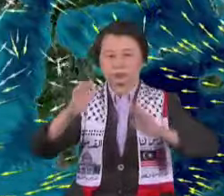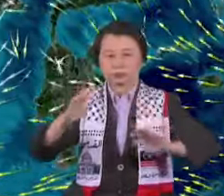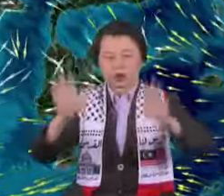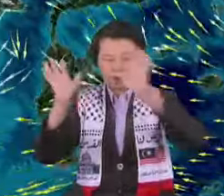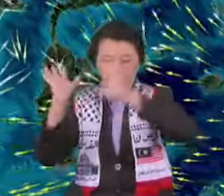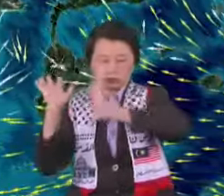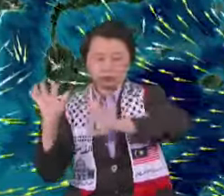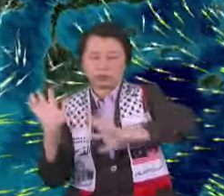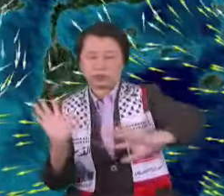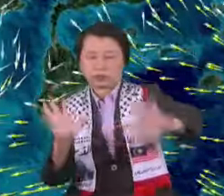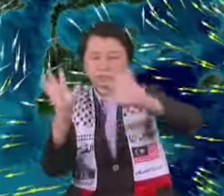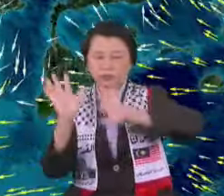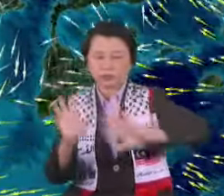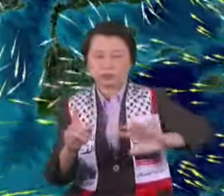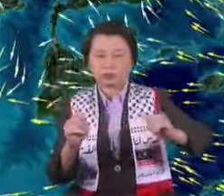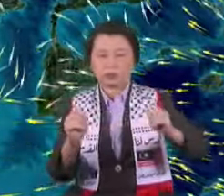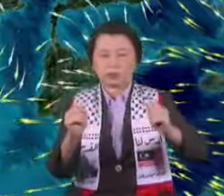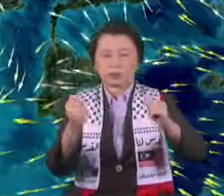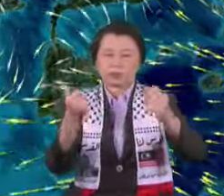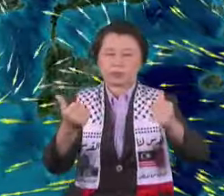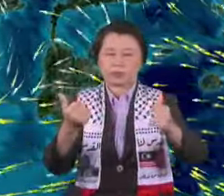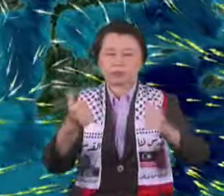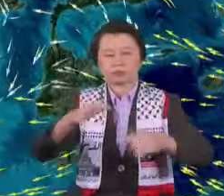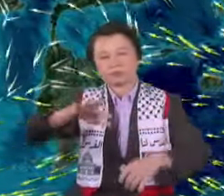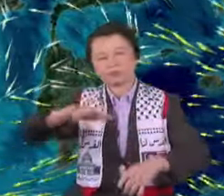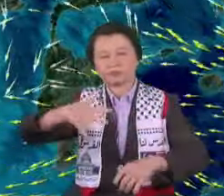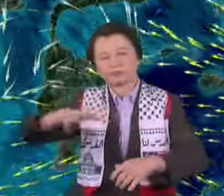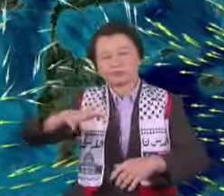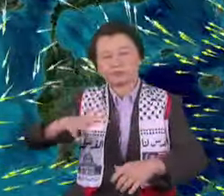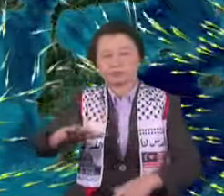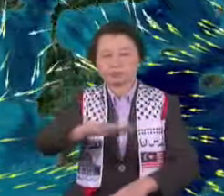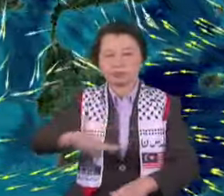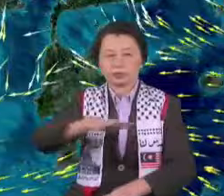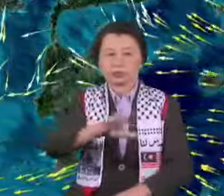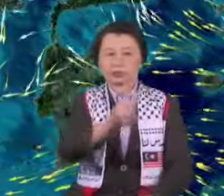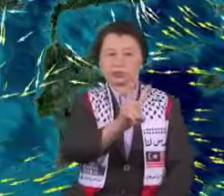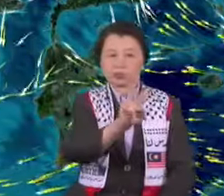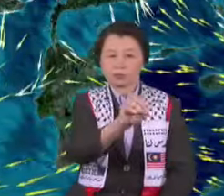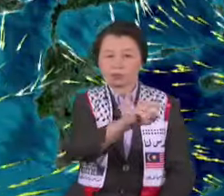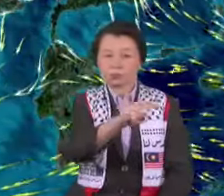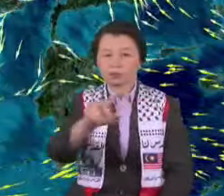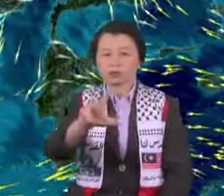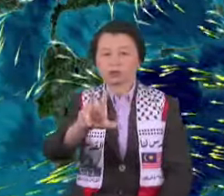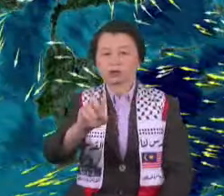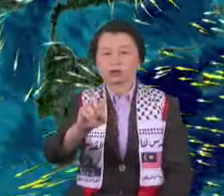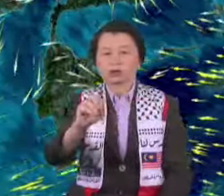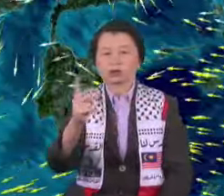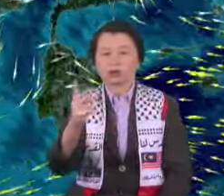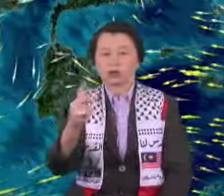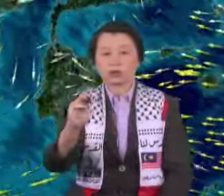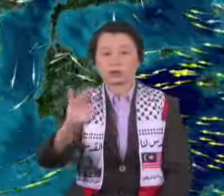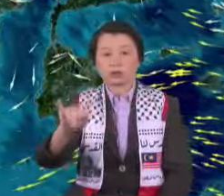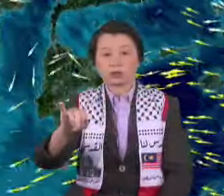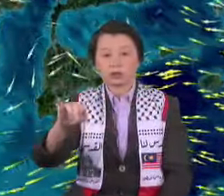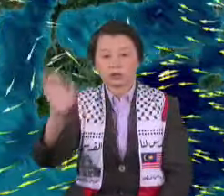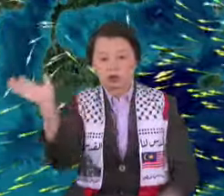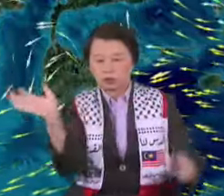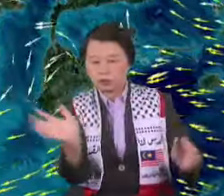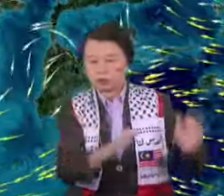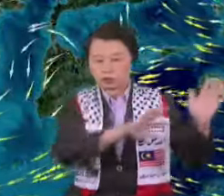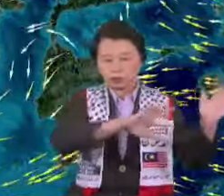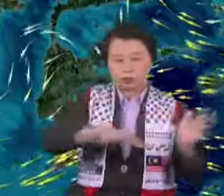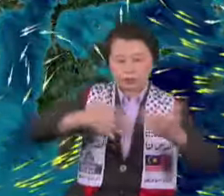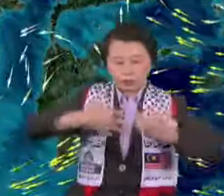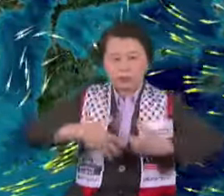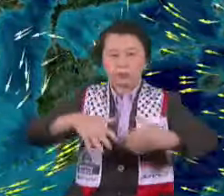dilihat bergerak dengan kelajuan yang agak sederhana, iaitu sekitar 20 sehingga 30 km sejam daripada arah yang pelbagai.